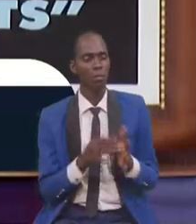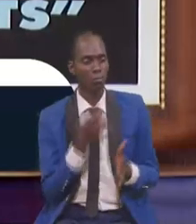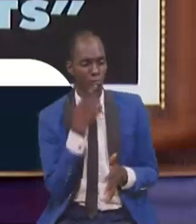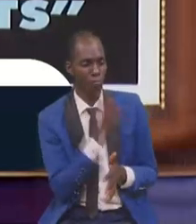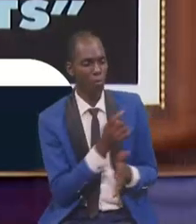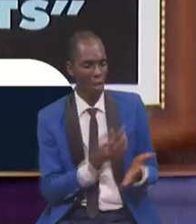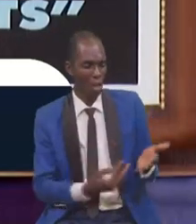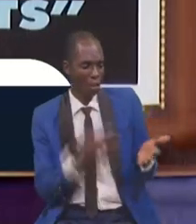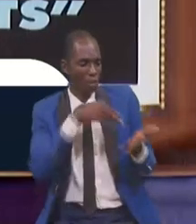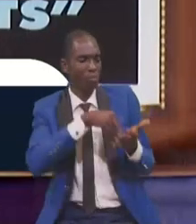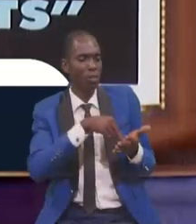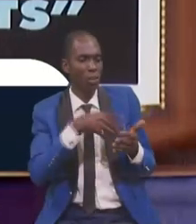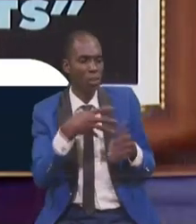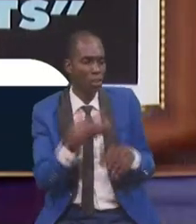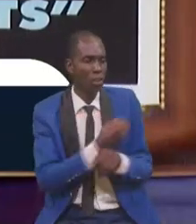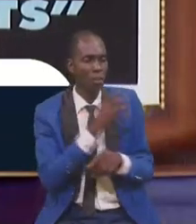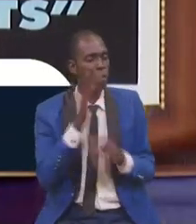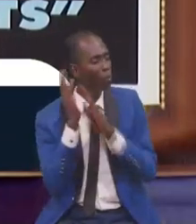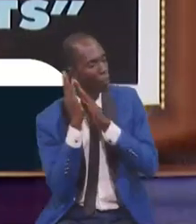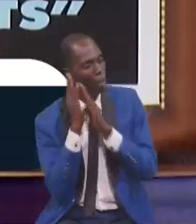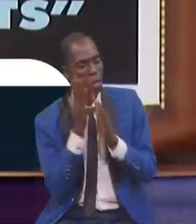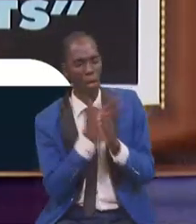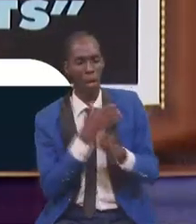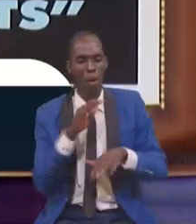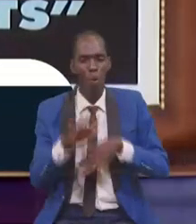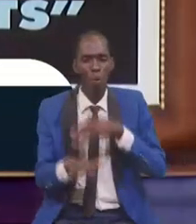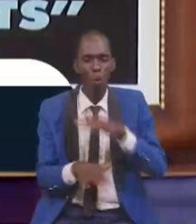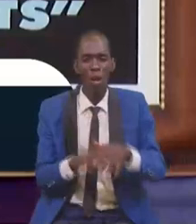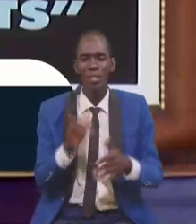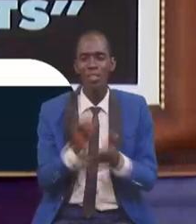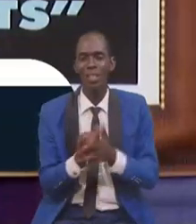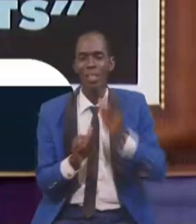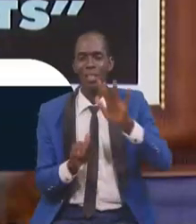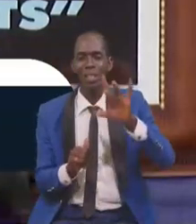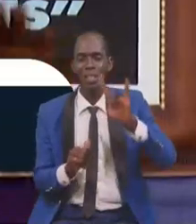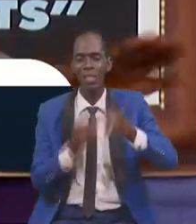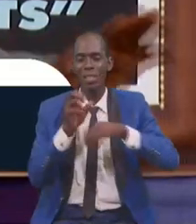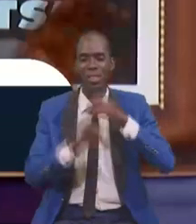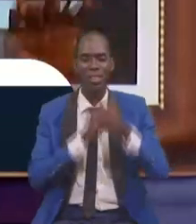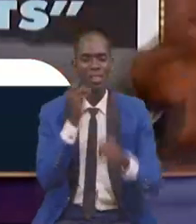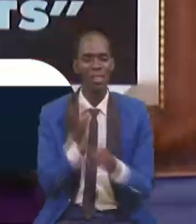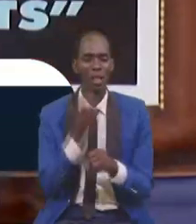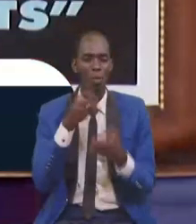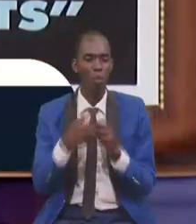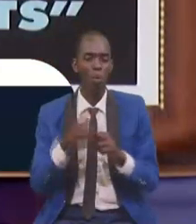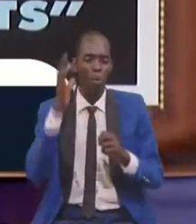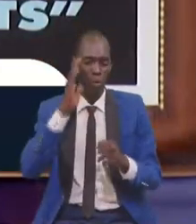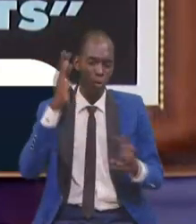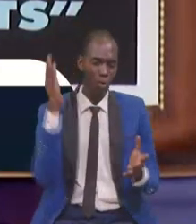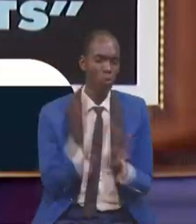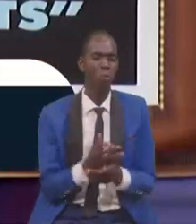rentre dedans. Jésus dit, lève-toi, prends ton lit et marche. 38 ans de problème est